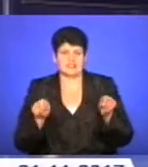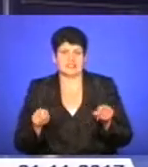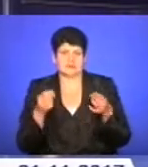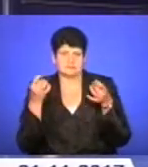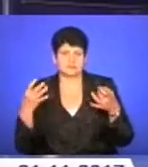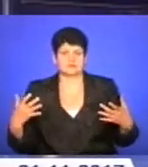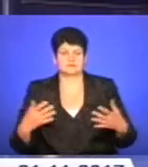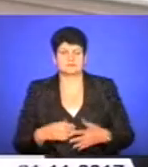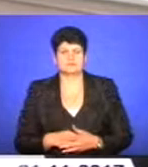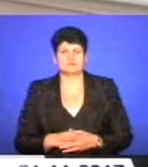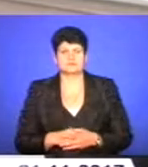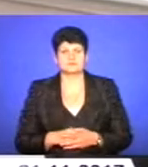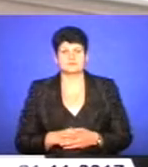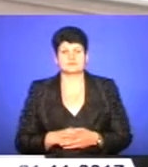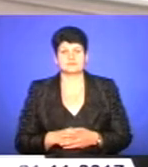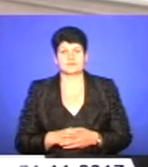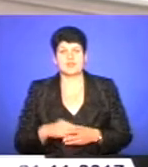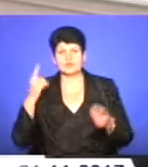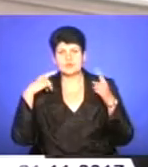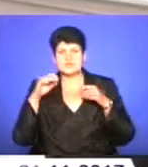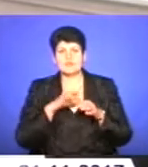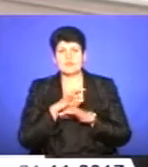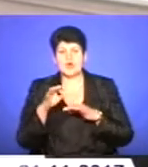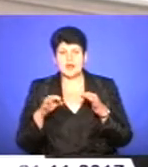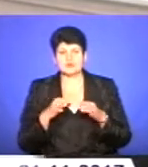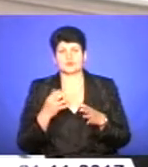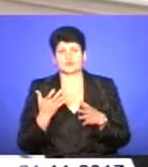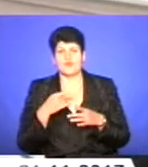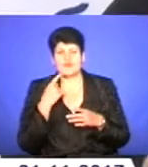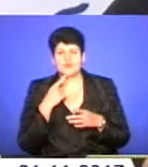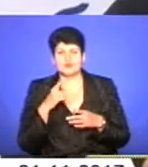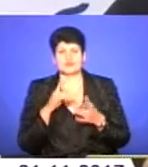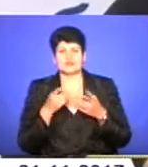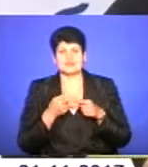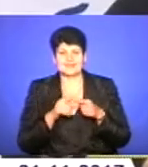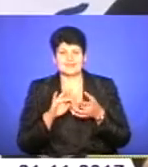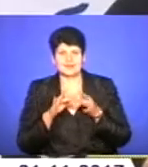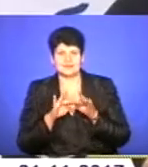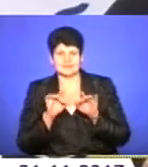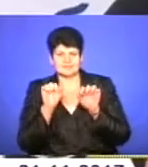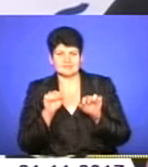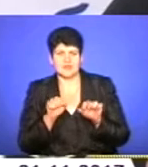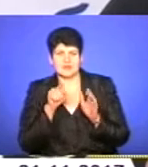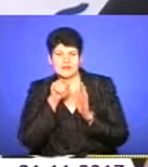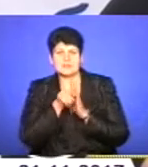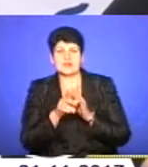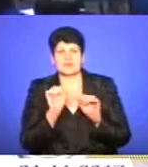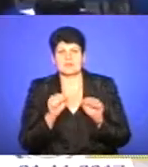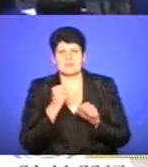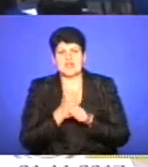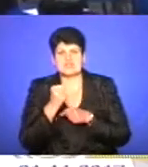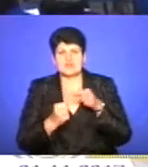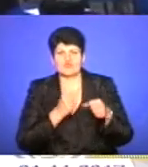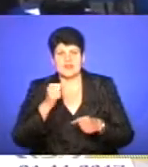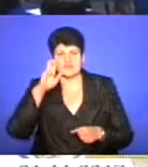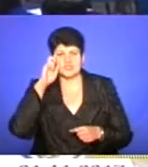запевняють розробники. Творці проєкту «Робота на громаду» переконані, що веб-портал стане другим прозоро у сфері працевлаштування в державній